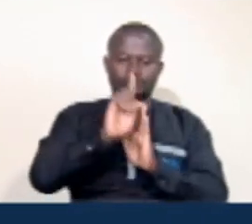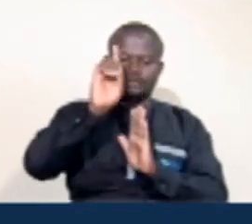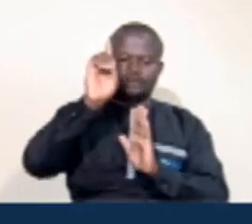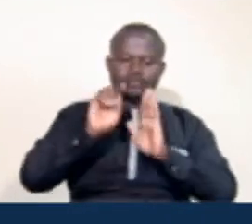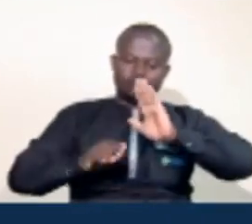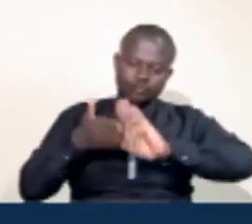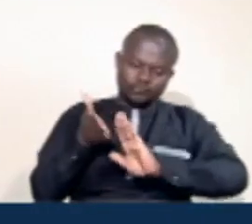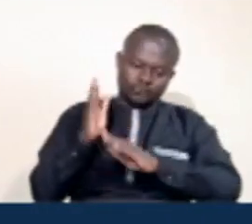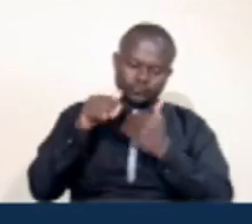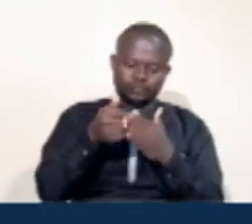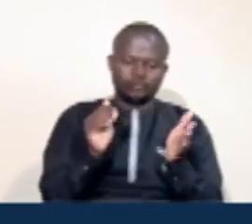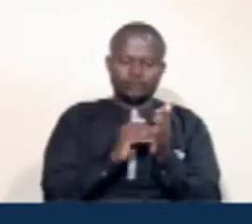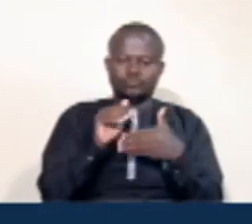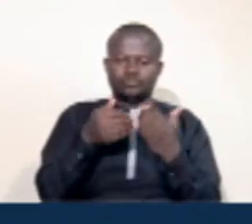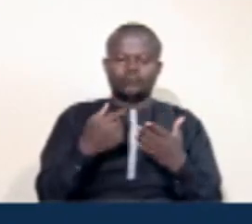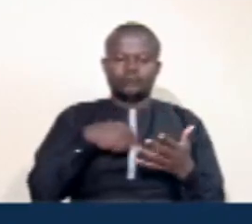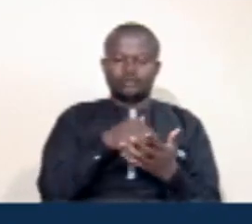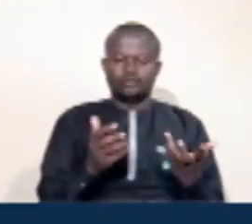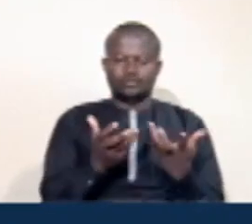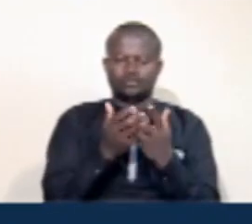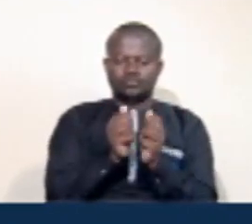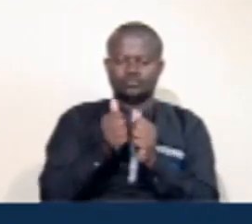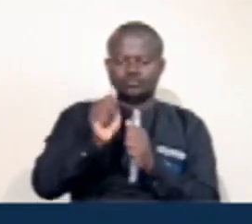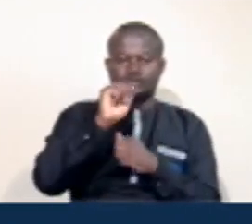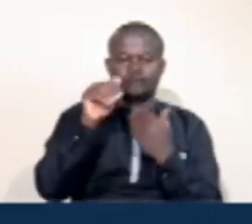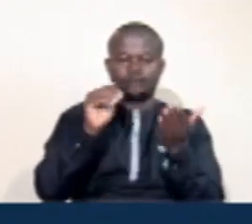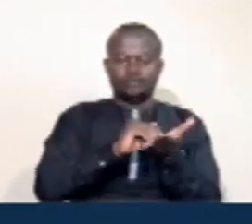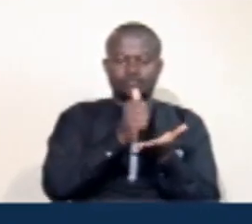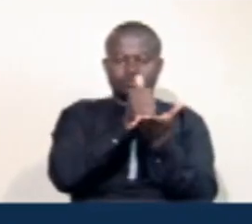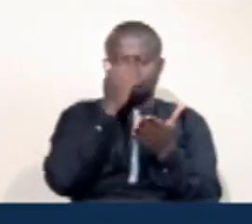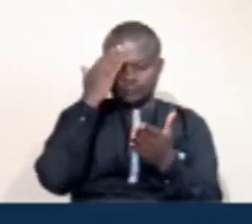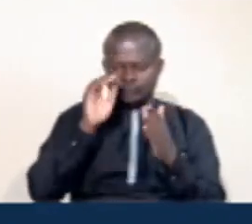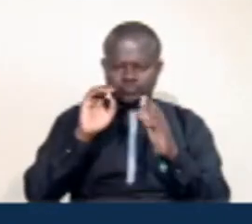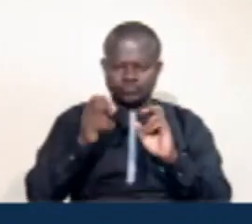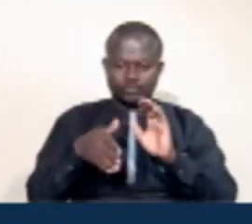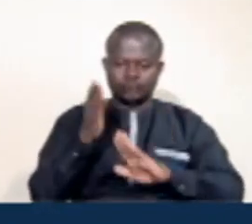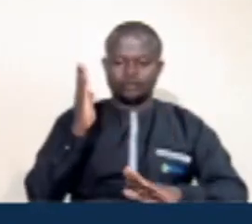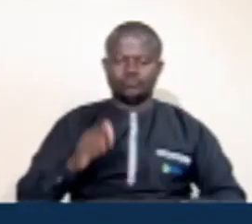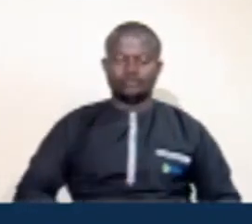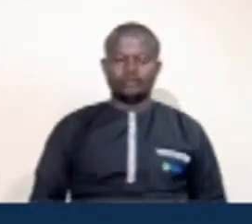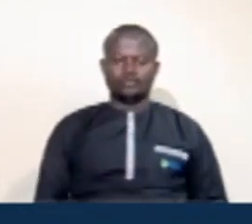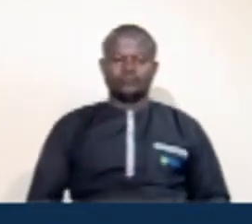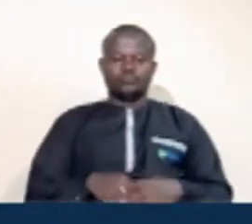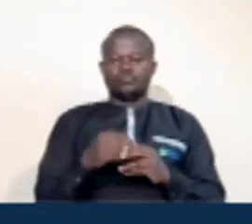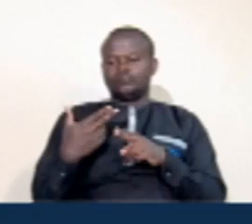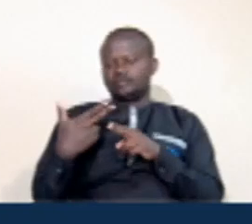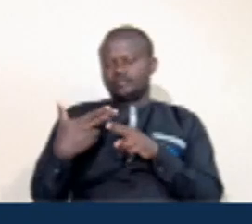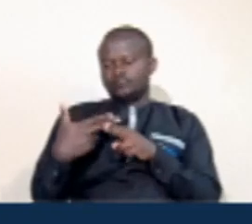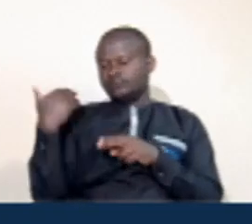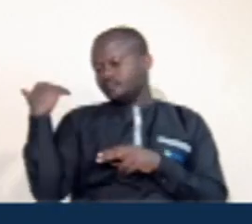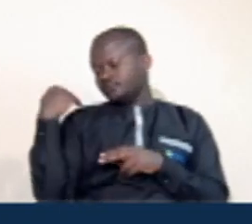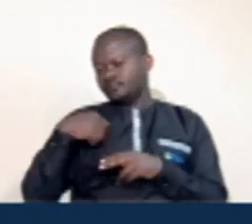riri kwihuta ahubwo tujyane naryo ndetse dufashe kugira ngo ryihute. Mukanya